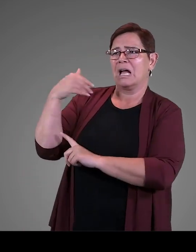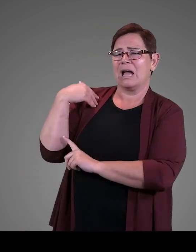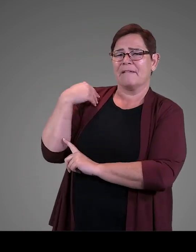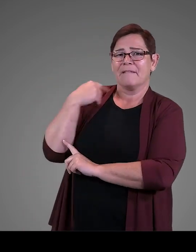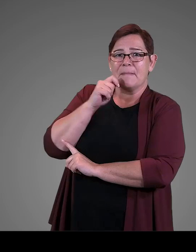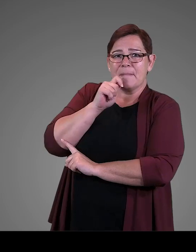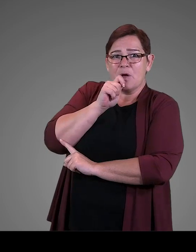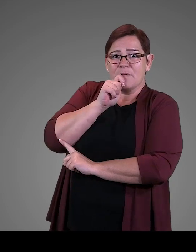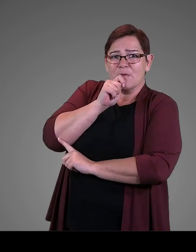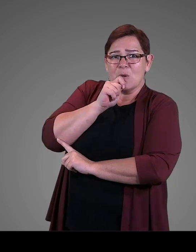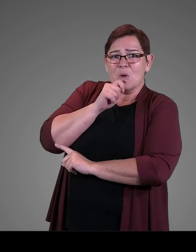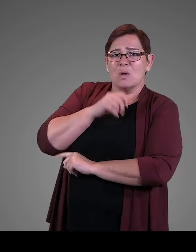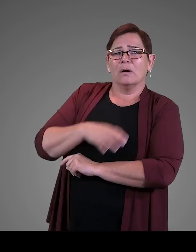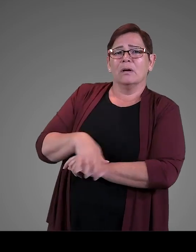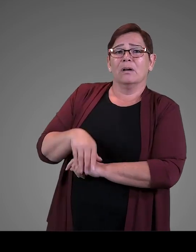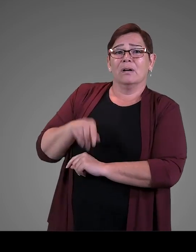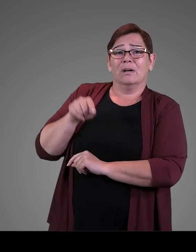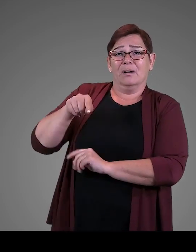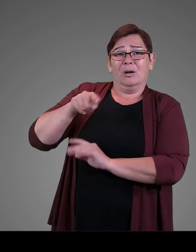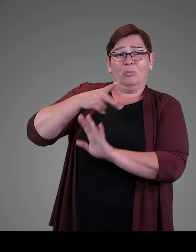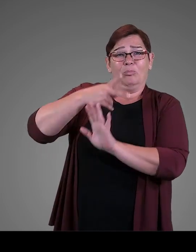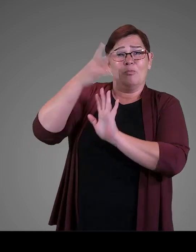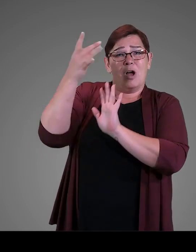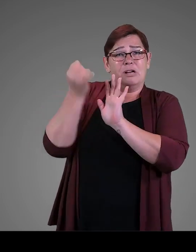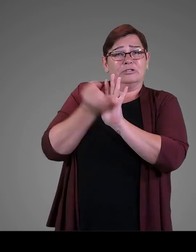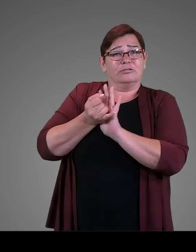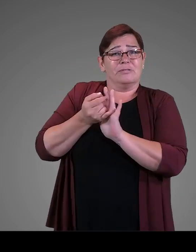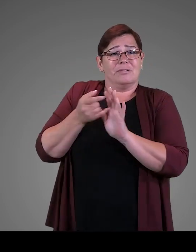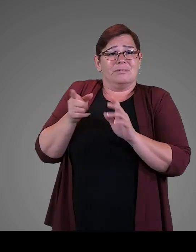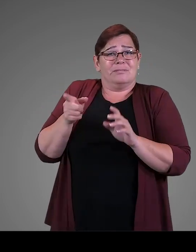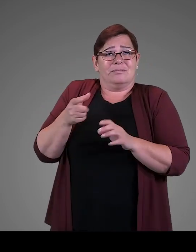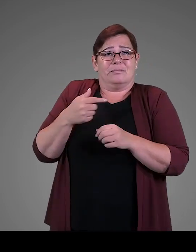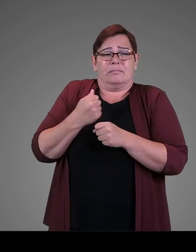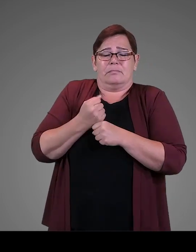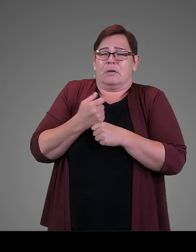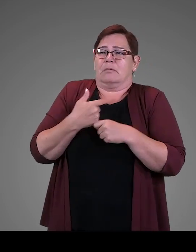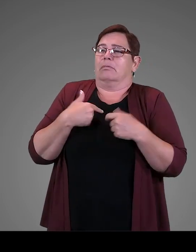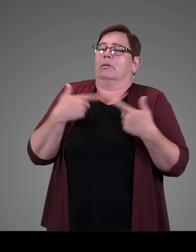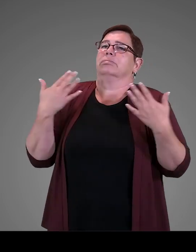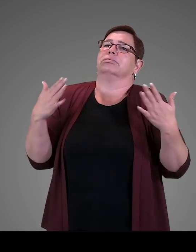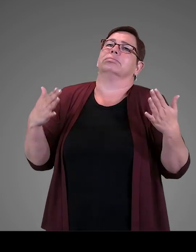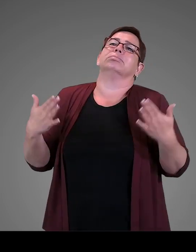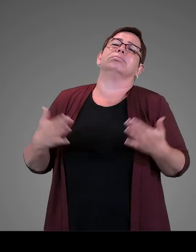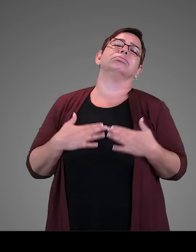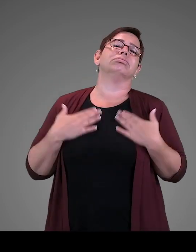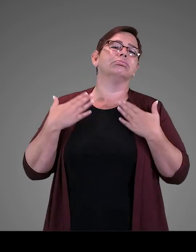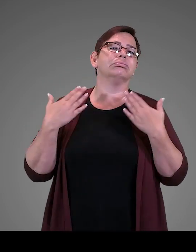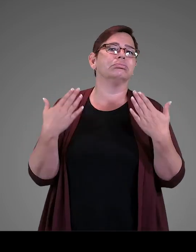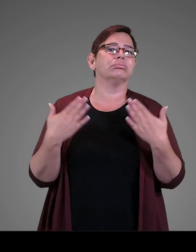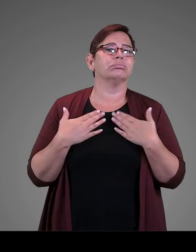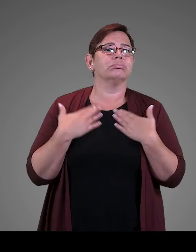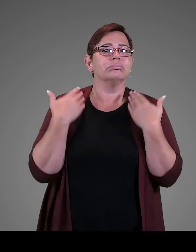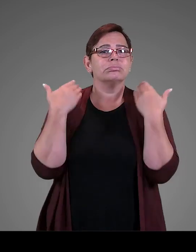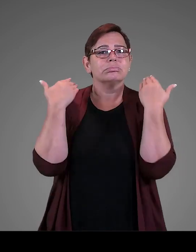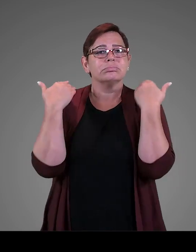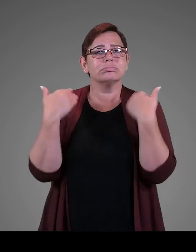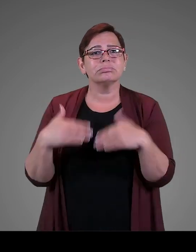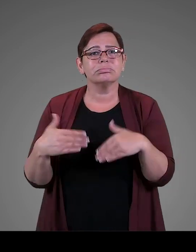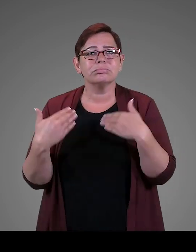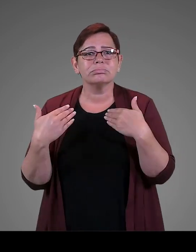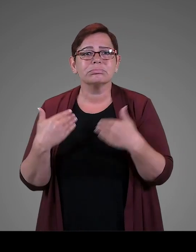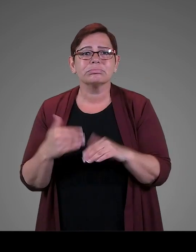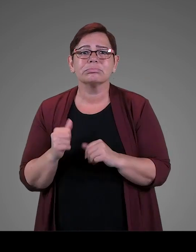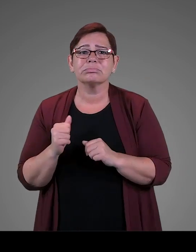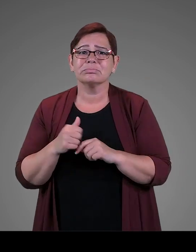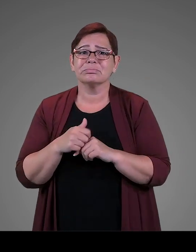J'ai un micro. Ben oui, ben c'est parce que nous, ça fait pas si longtemps, fait que je peux parler de trucs récents.